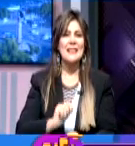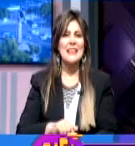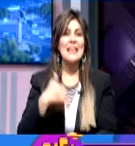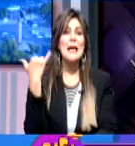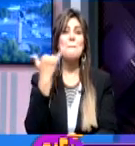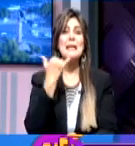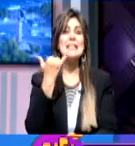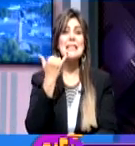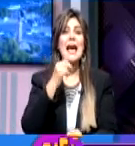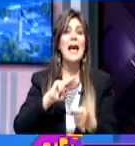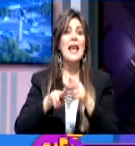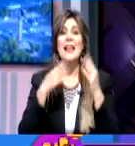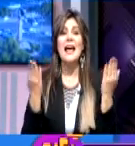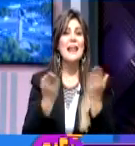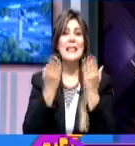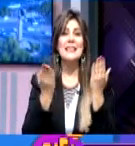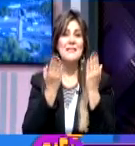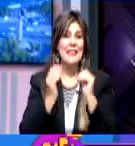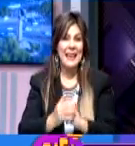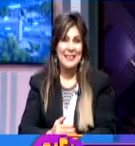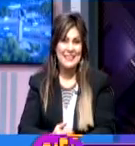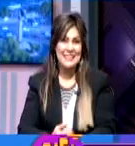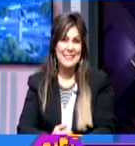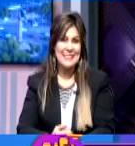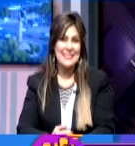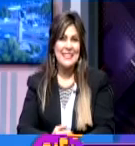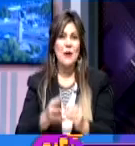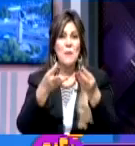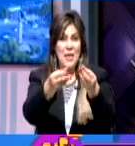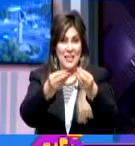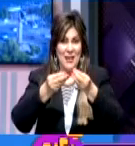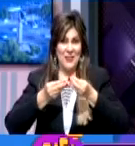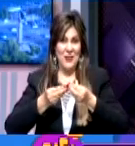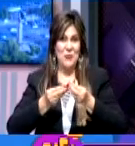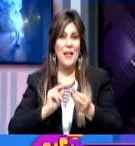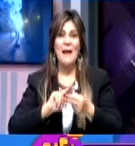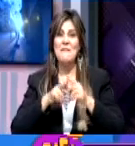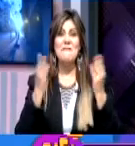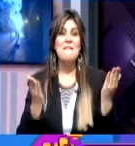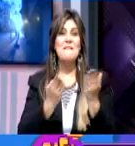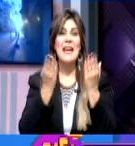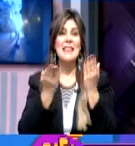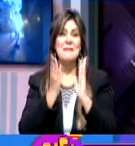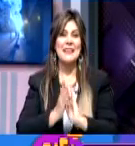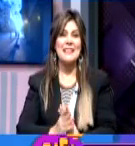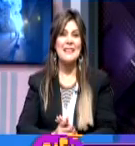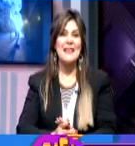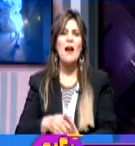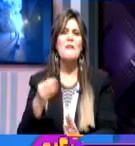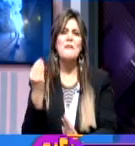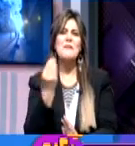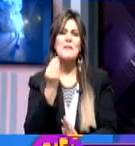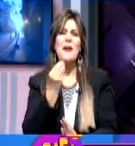الاجراءات على اي كافه المجالات لكي يحصل عليها في اي مجال بقى. في ابسط صوره التحول